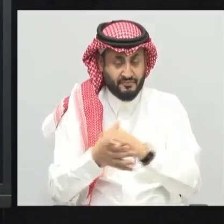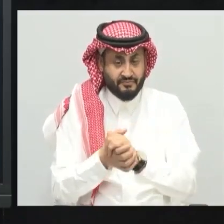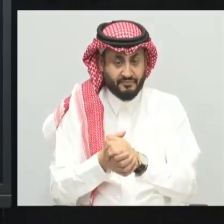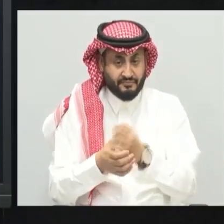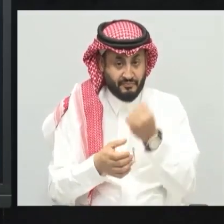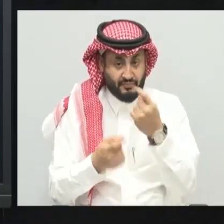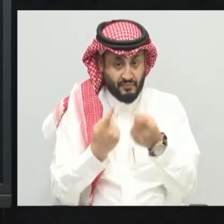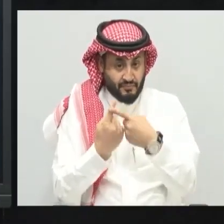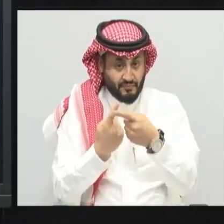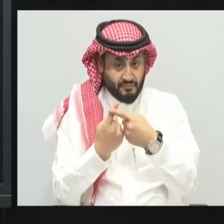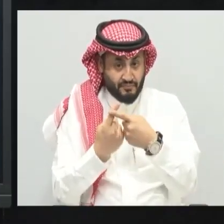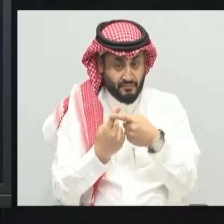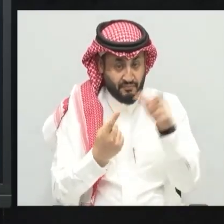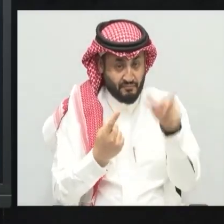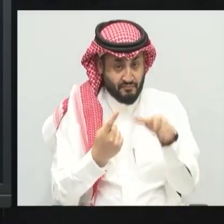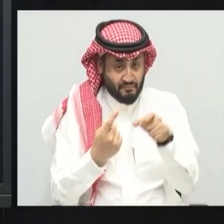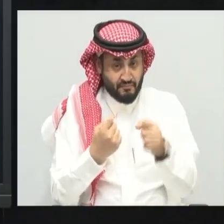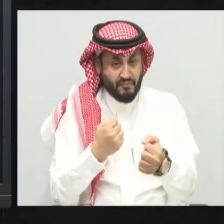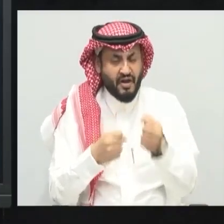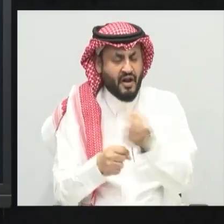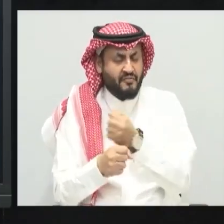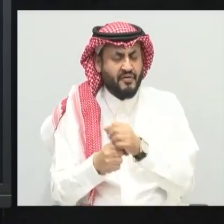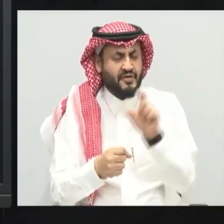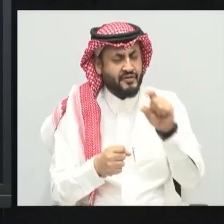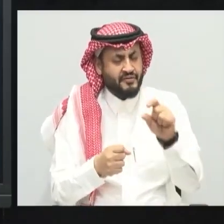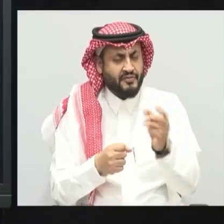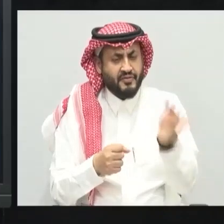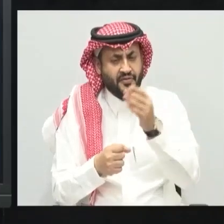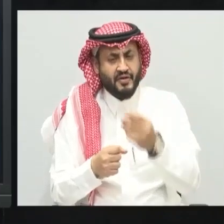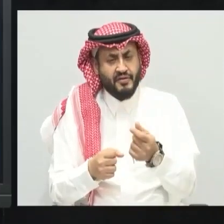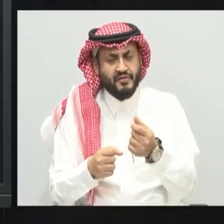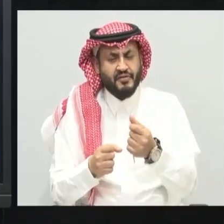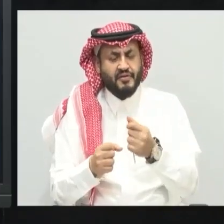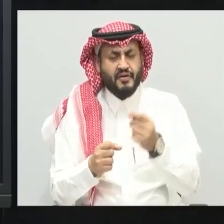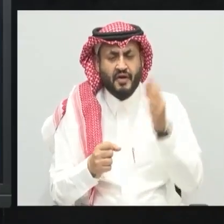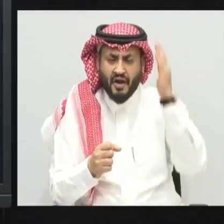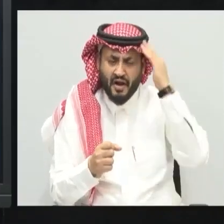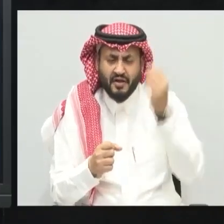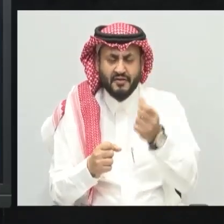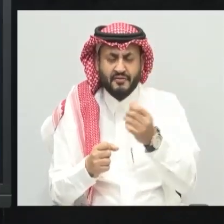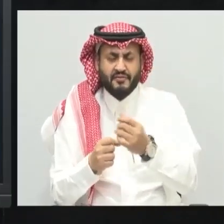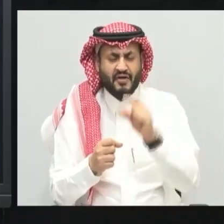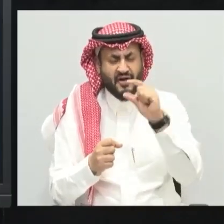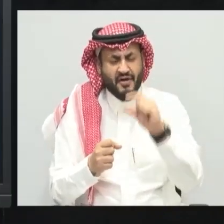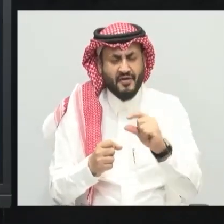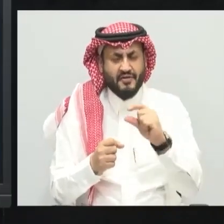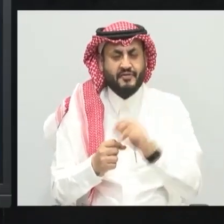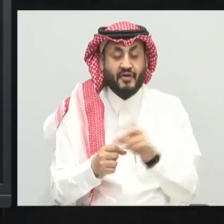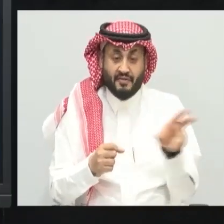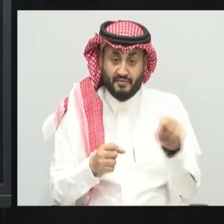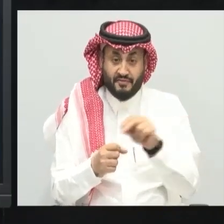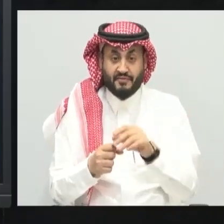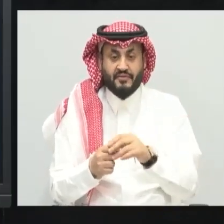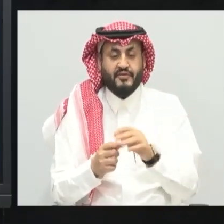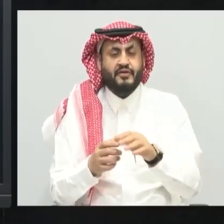محدودا كذلك ان يكون راس المال لهذا المشروع راس مال قليل جدا ومحدود